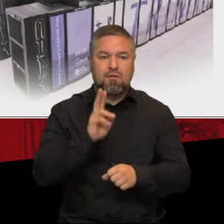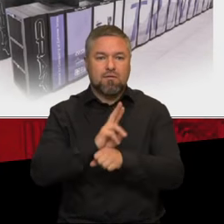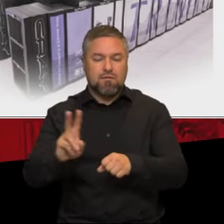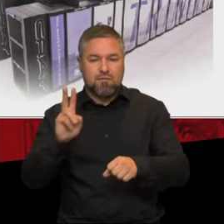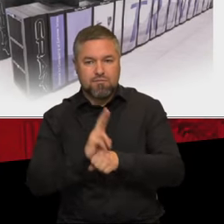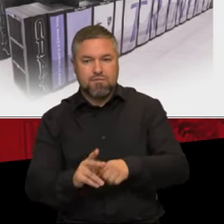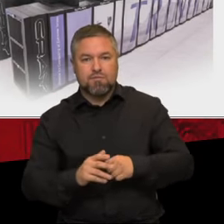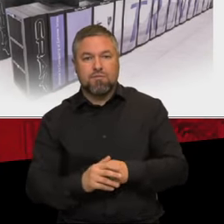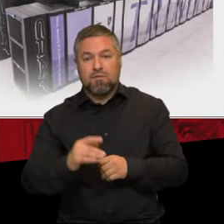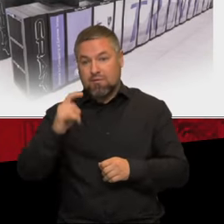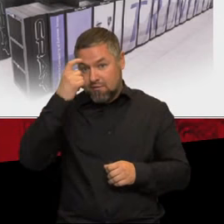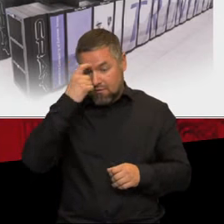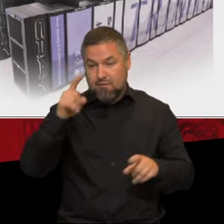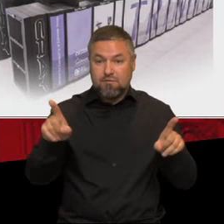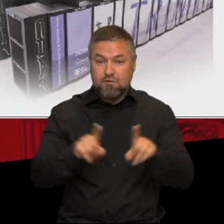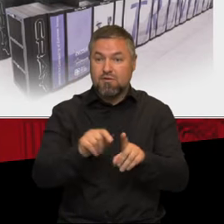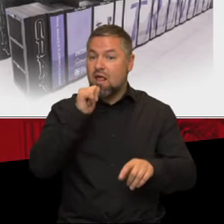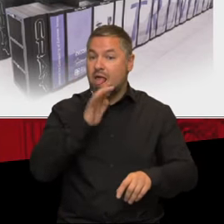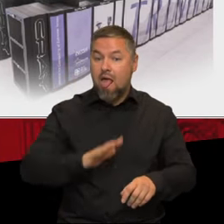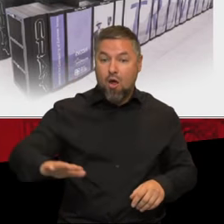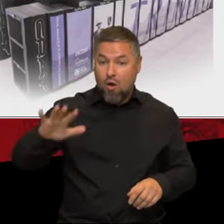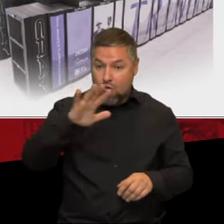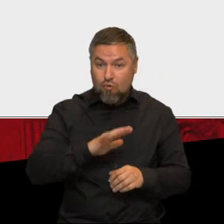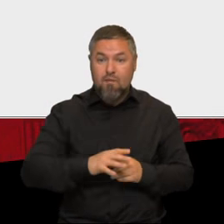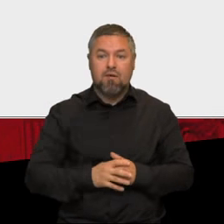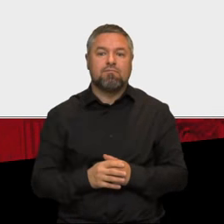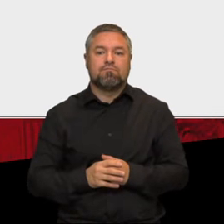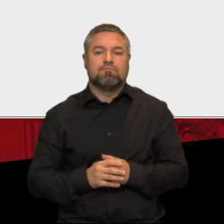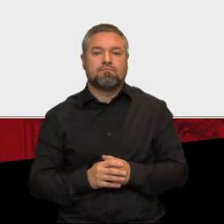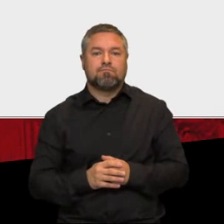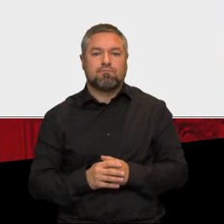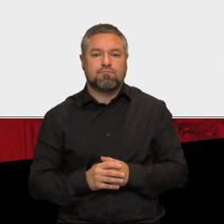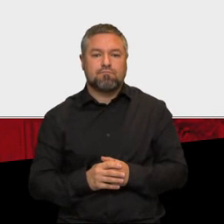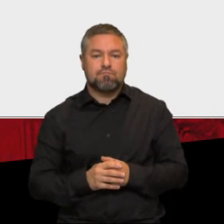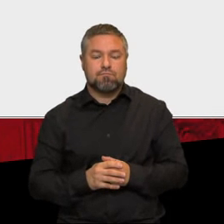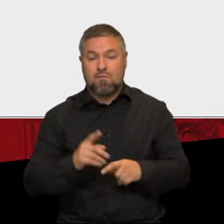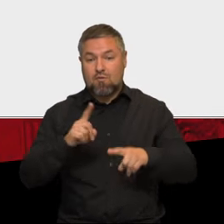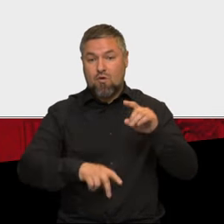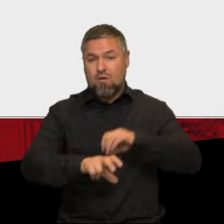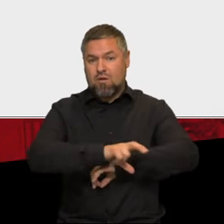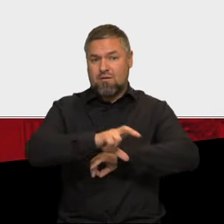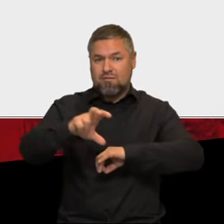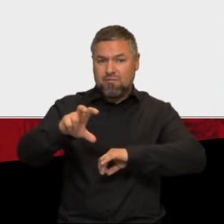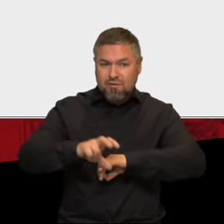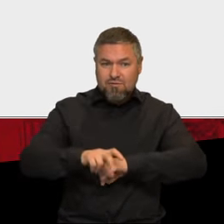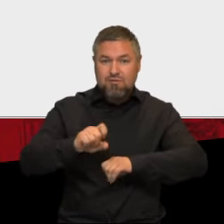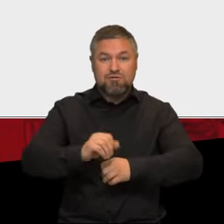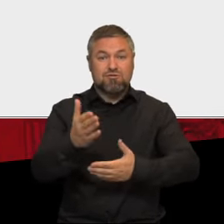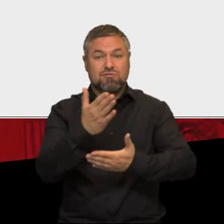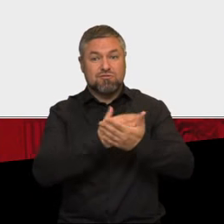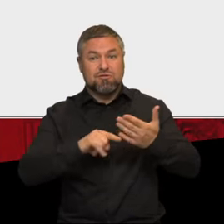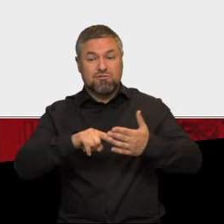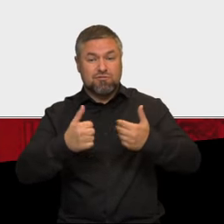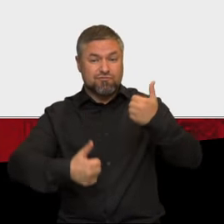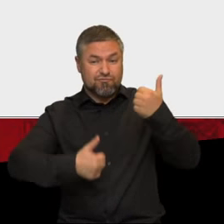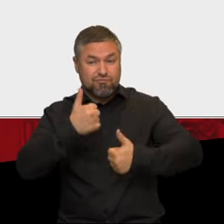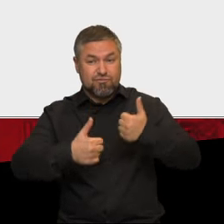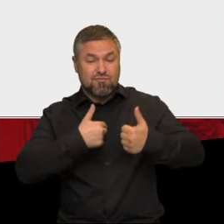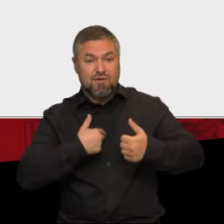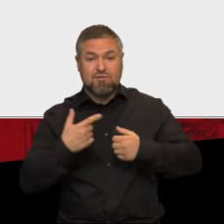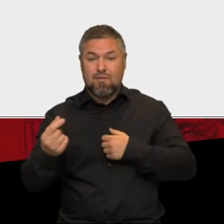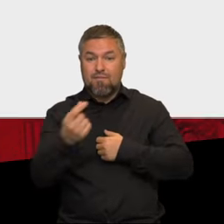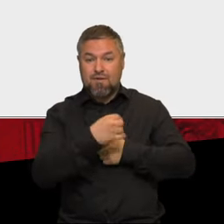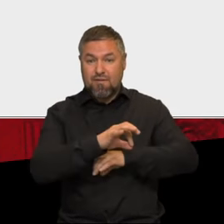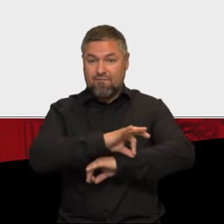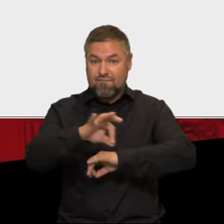Japonia, Indie, ale też i Europa. I Politechnika w pewnym sensie jest częścią tego wyścigu, gdyż jesteśmy